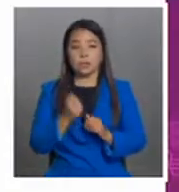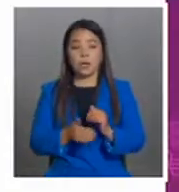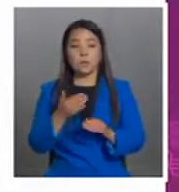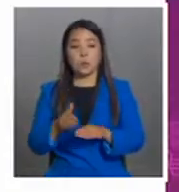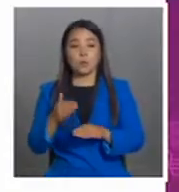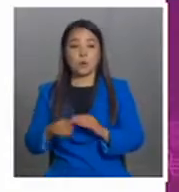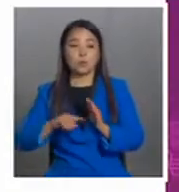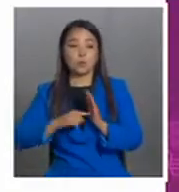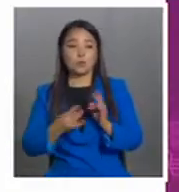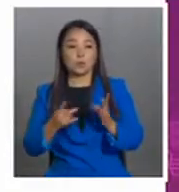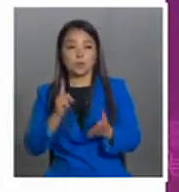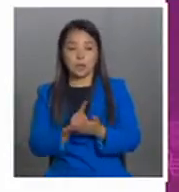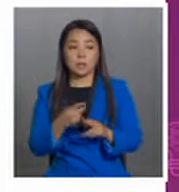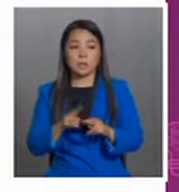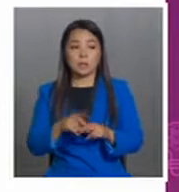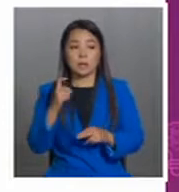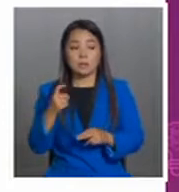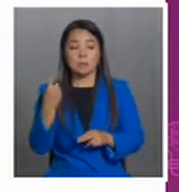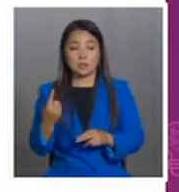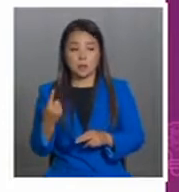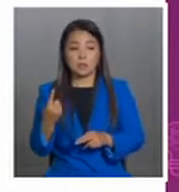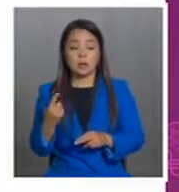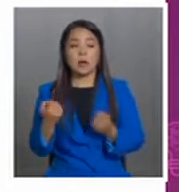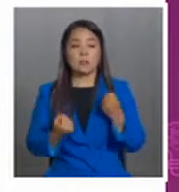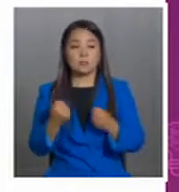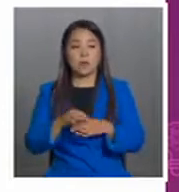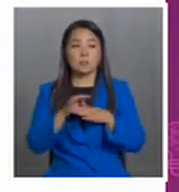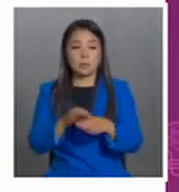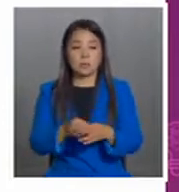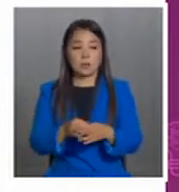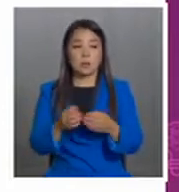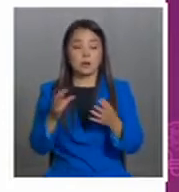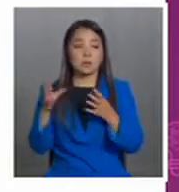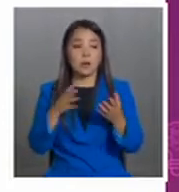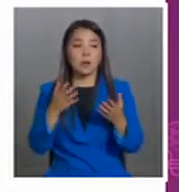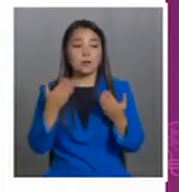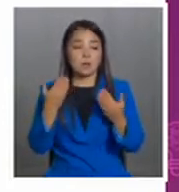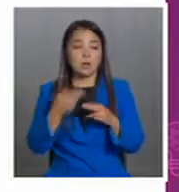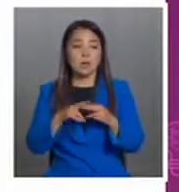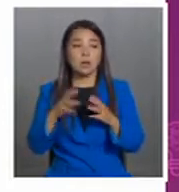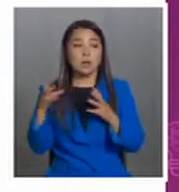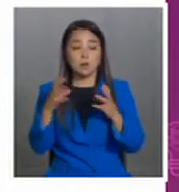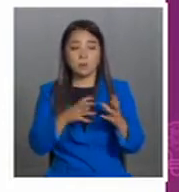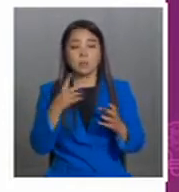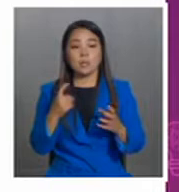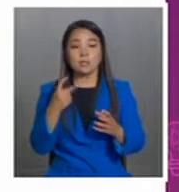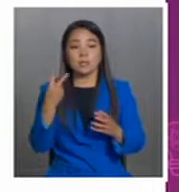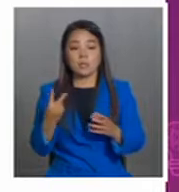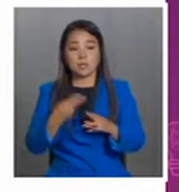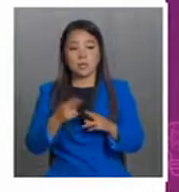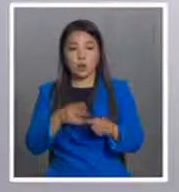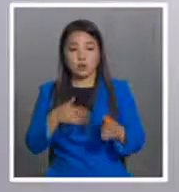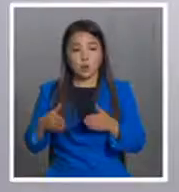көбейтуіміз керек. Сонда X1-ді біз автомобильдің жүрген жолы деп алатын болсақ, ал X2-ні автобустың жүрген жолы деп